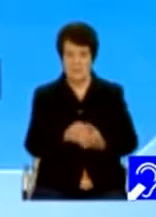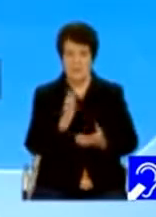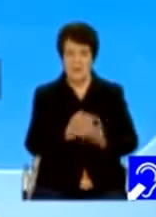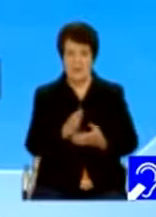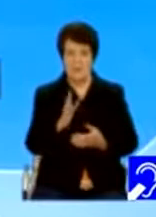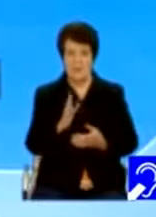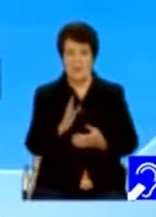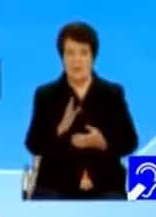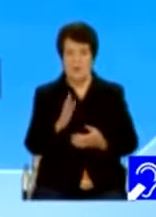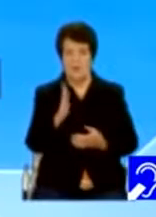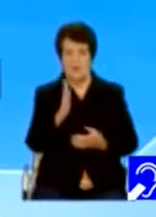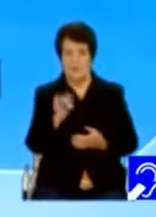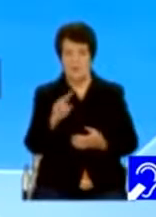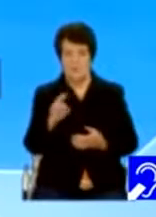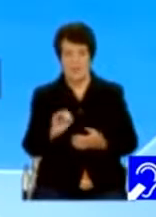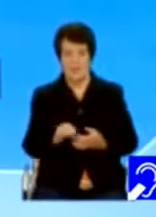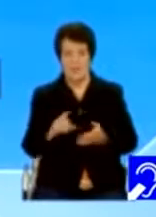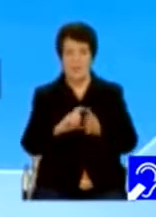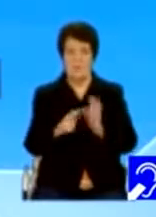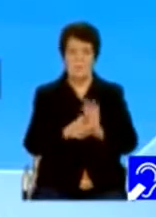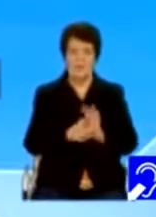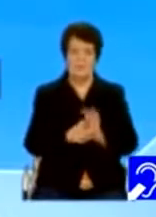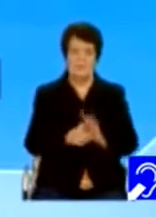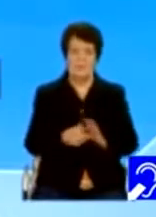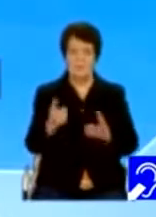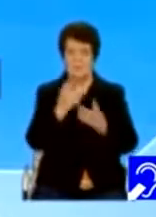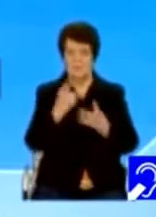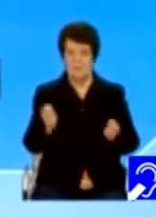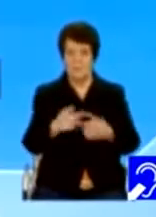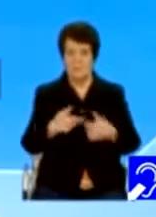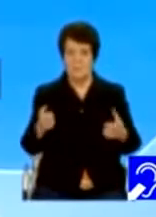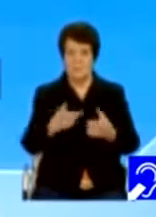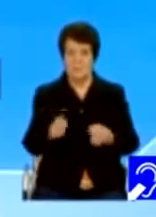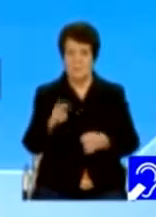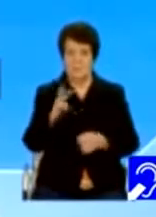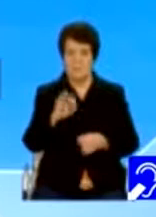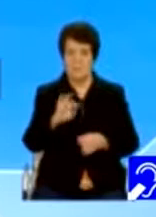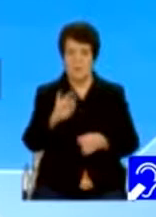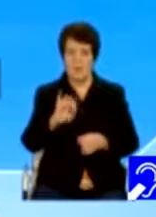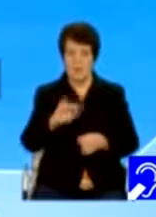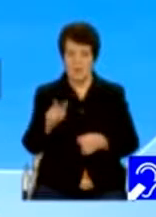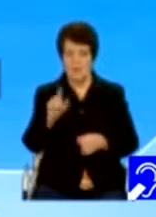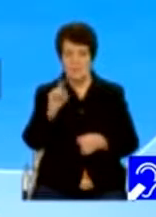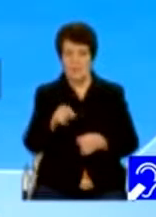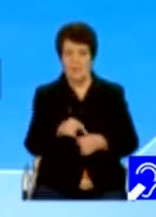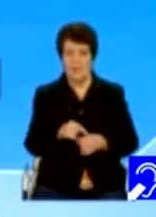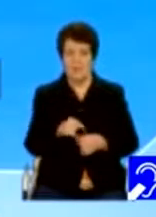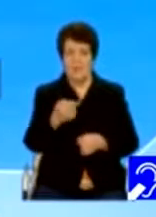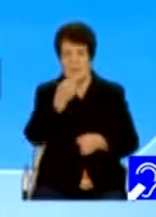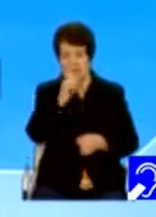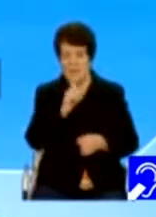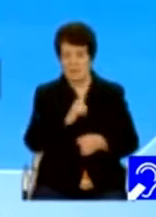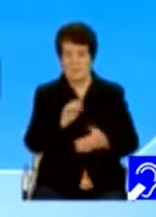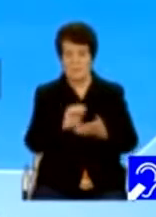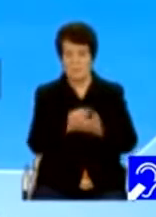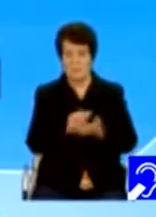au apartament prin București, astăzi am primit informații de hotel împreună cu Moraru prin Grecia. Noi să vă publicăm tot. Și băieții